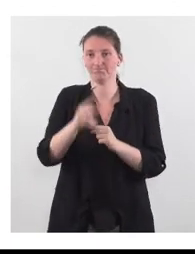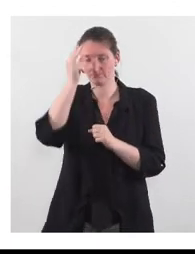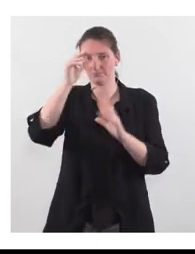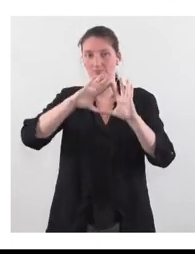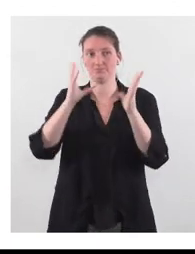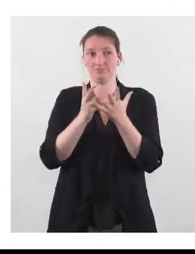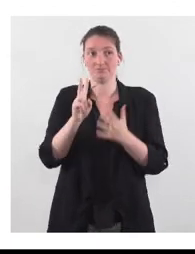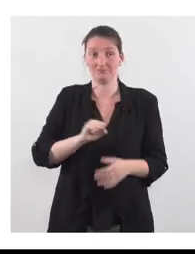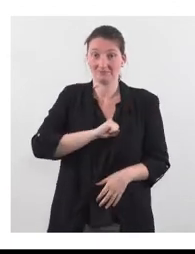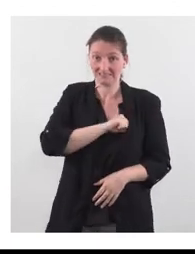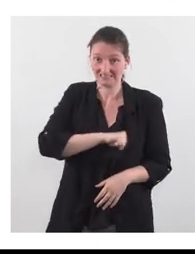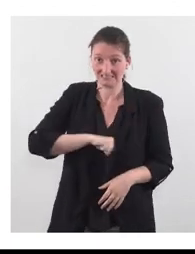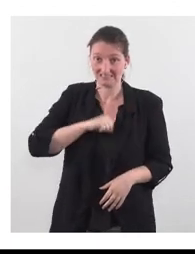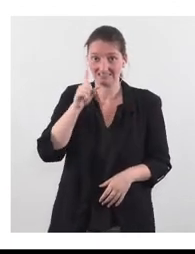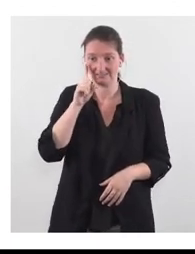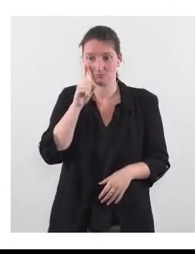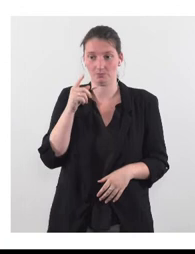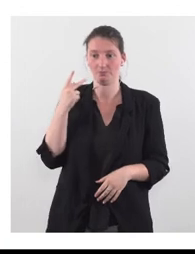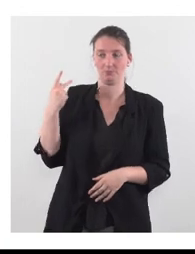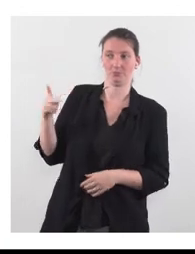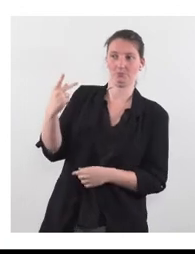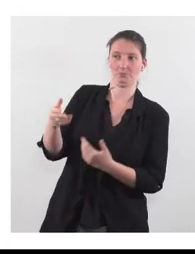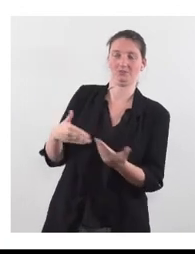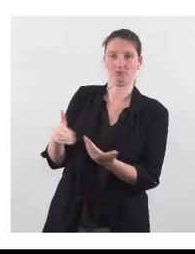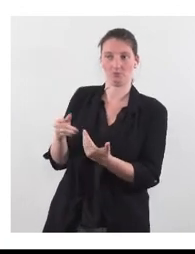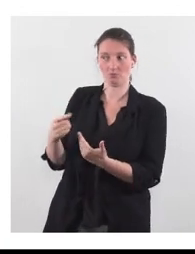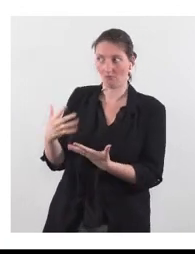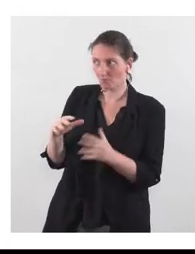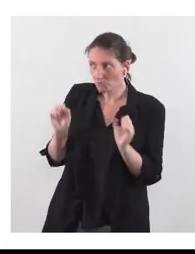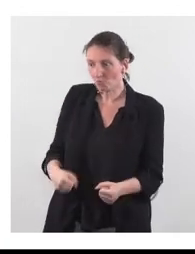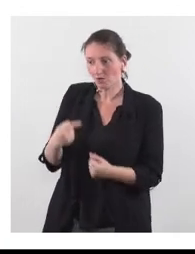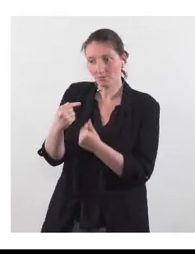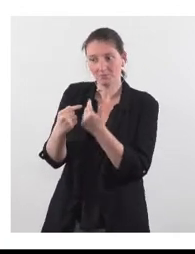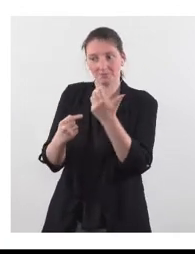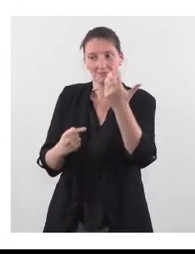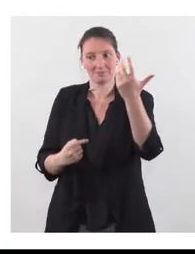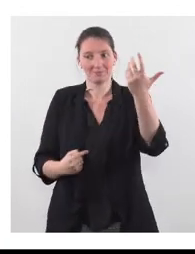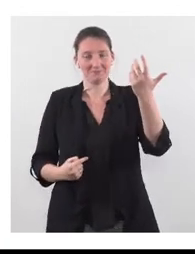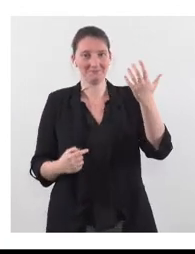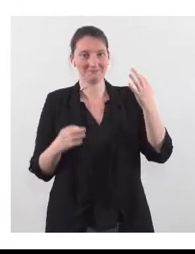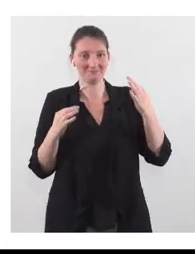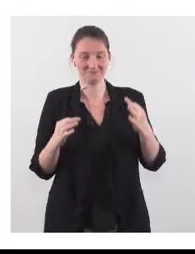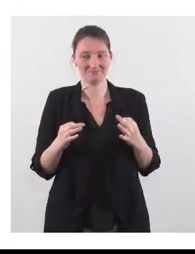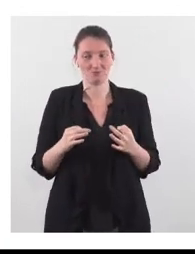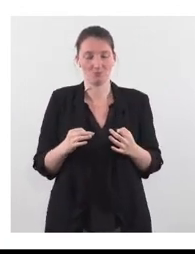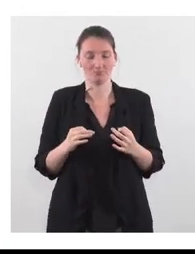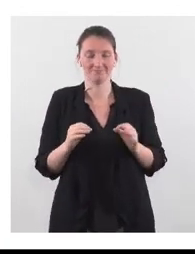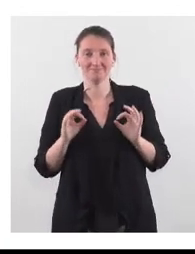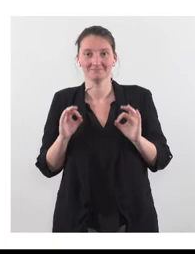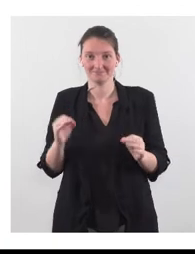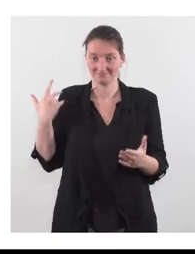Je suis désolée parce que je n'ai pas tous les pouvoirs que vous avez pour intervenir dans les tribunaux comme vous le faites.